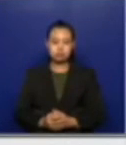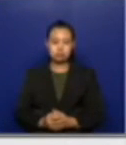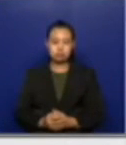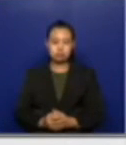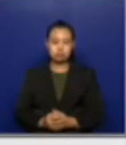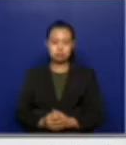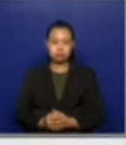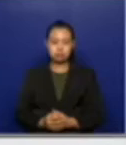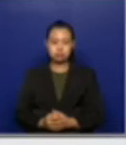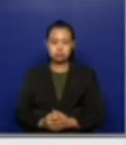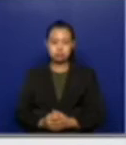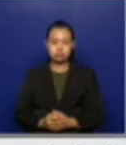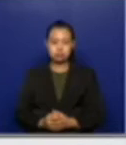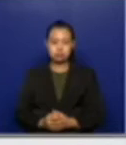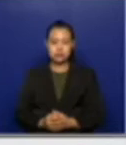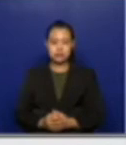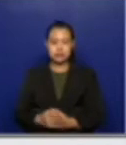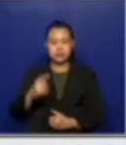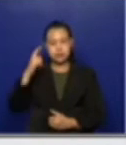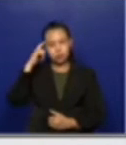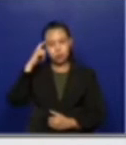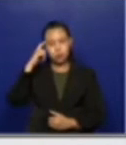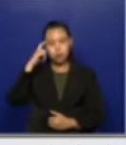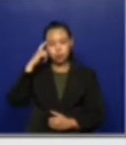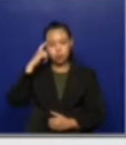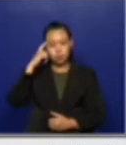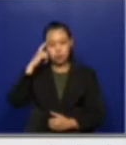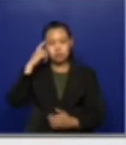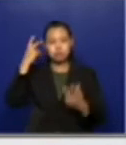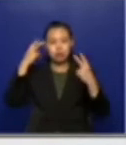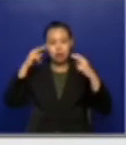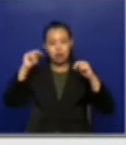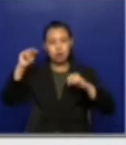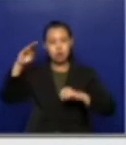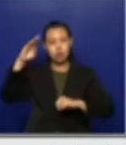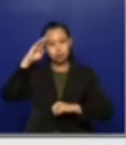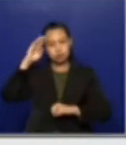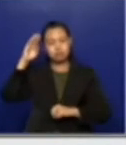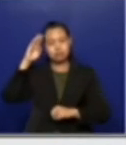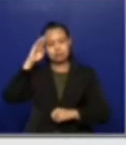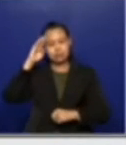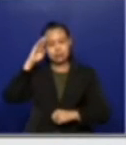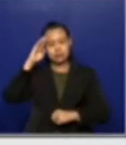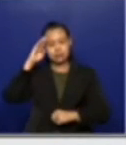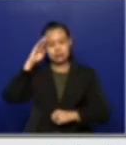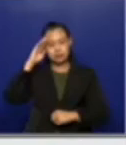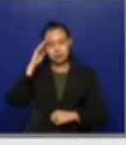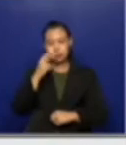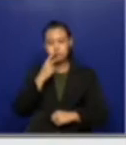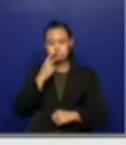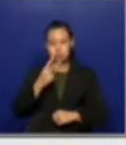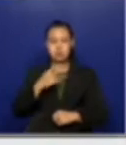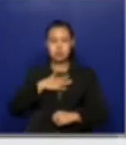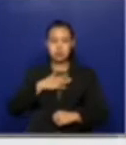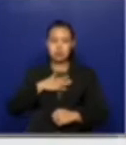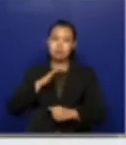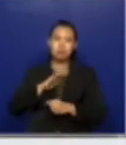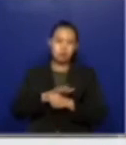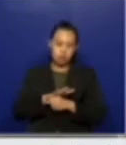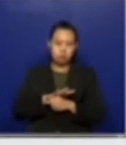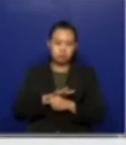าน่าจะประมาณสถานการณ์ณปัจจุบันได้แล้วว่าผมพอแล้ว